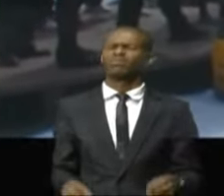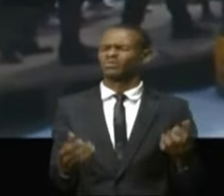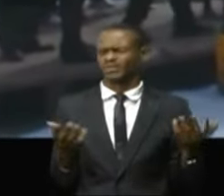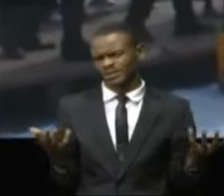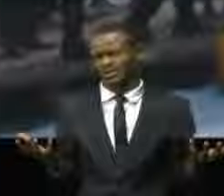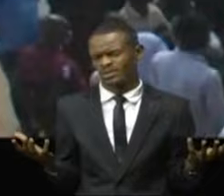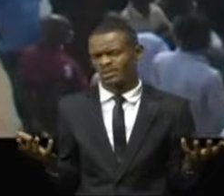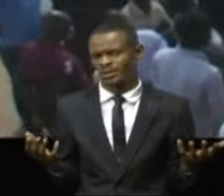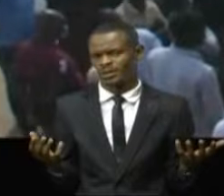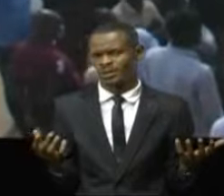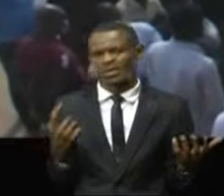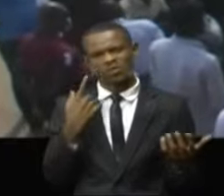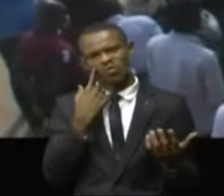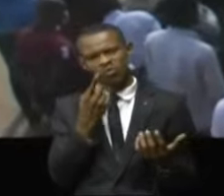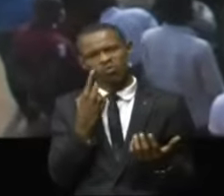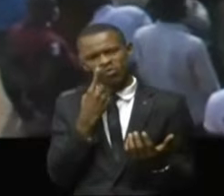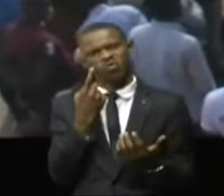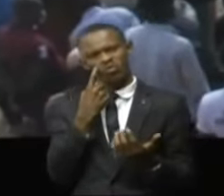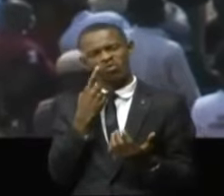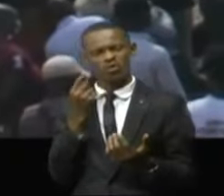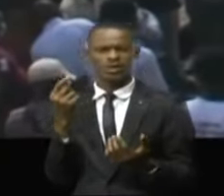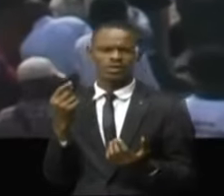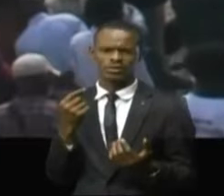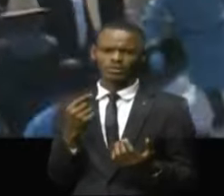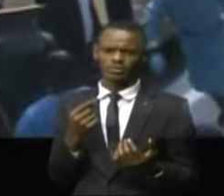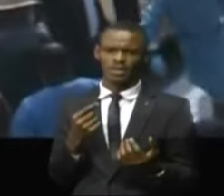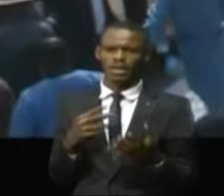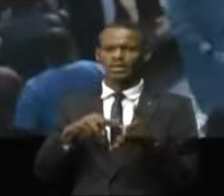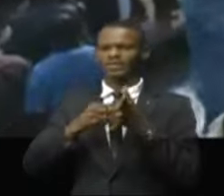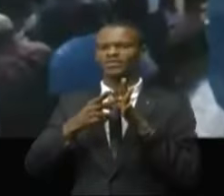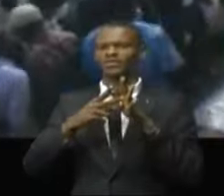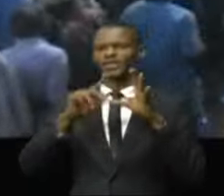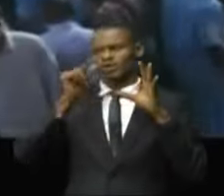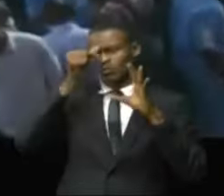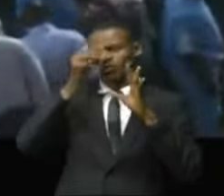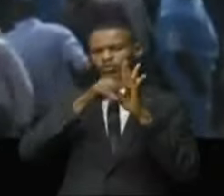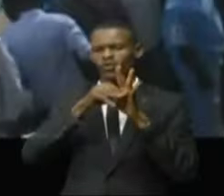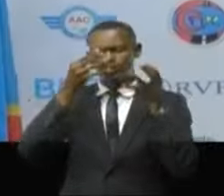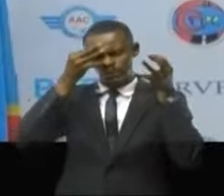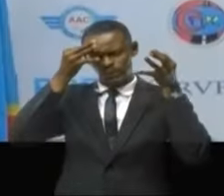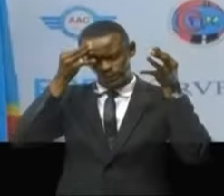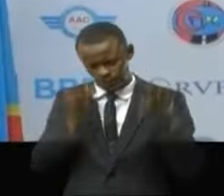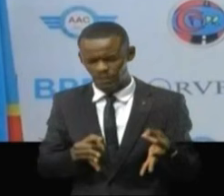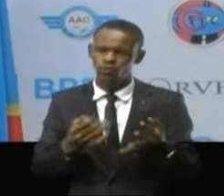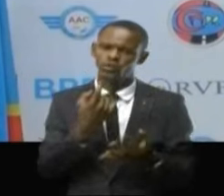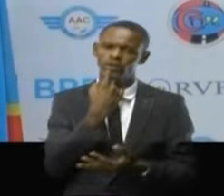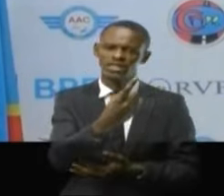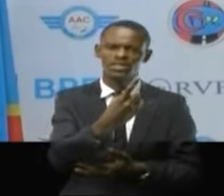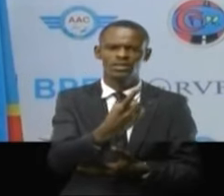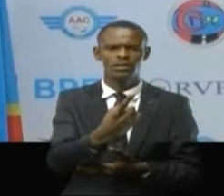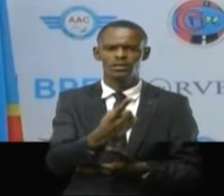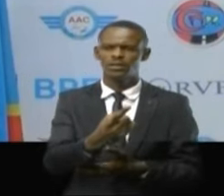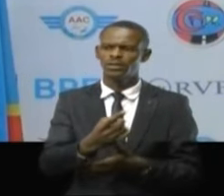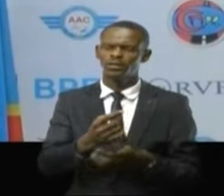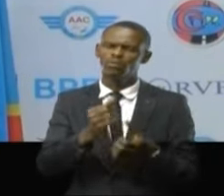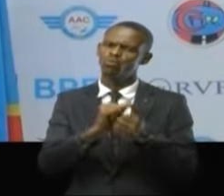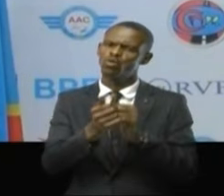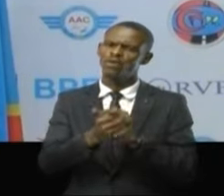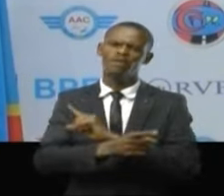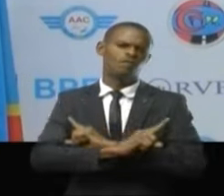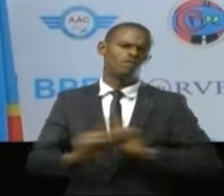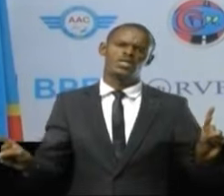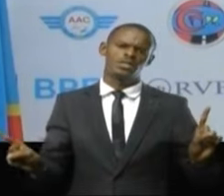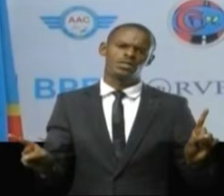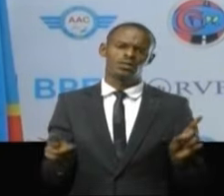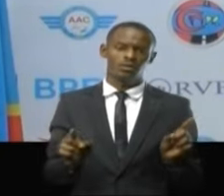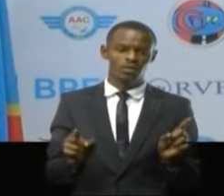politico-administrative à prendre des mesures drastiques afin d'arrêter l'hémorragie. Marc Kilali Kombo, ministre des Transports,